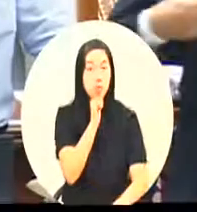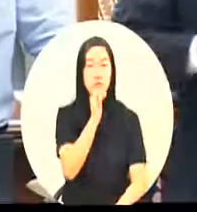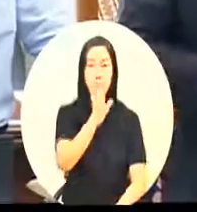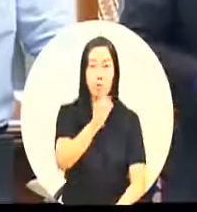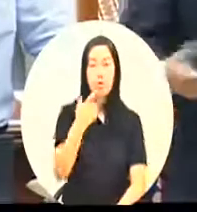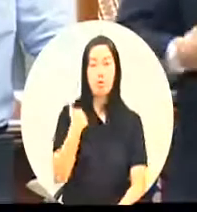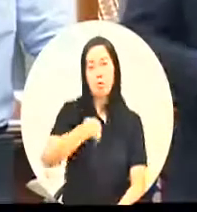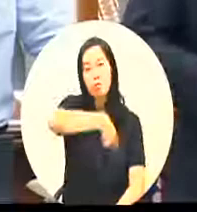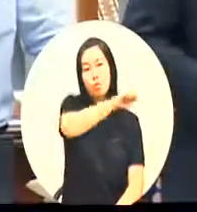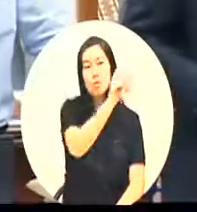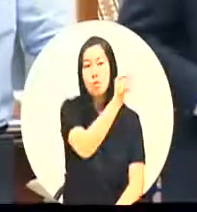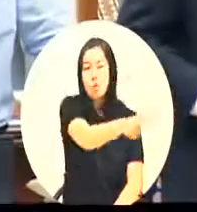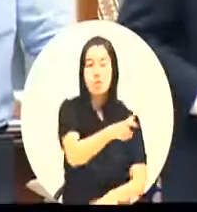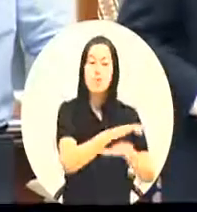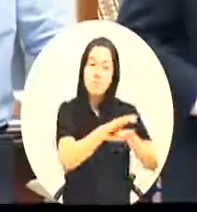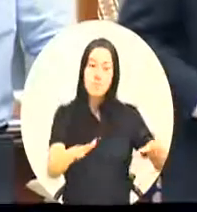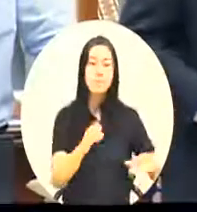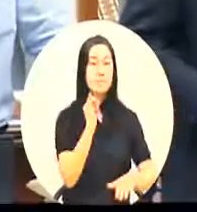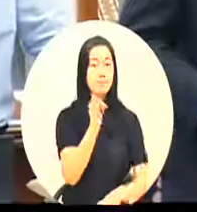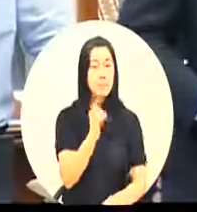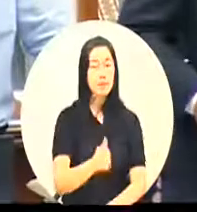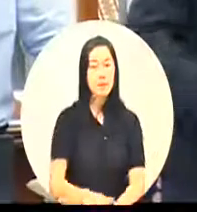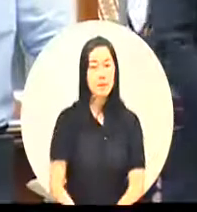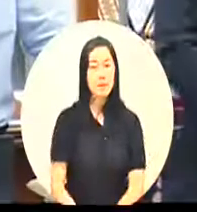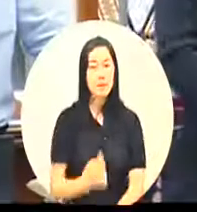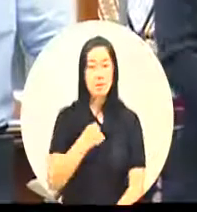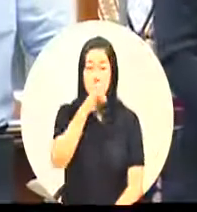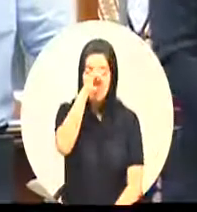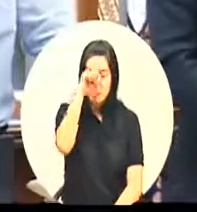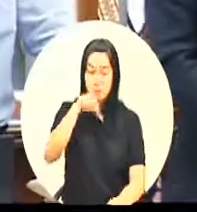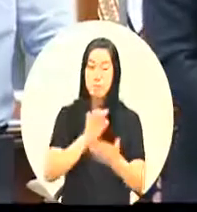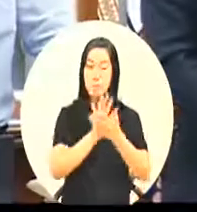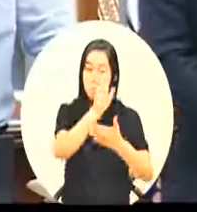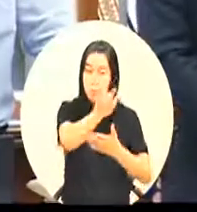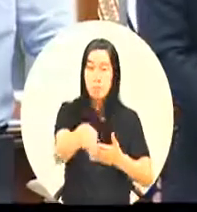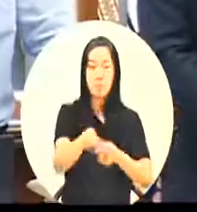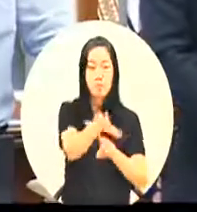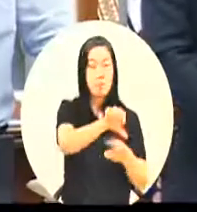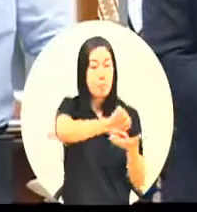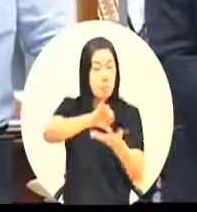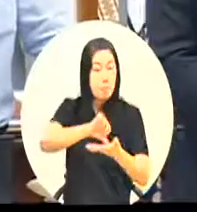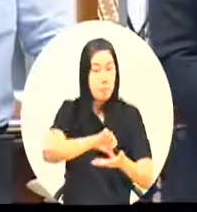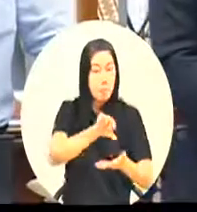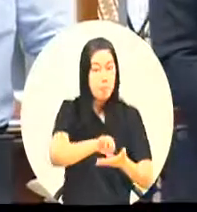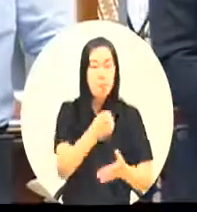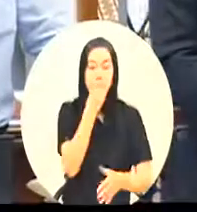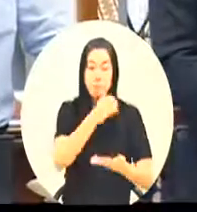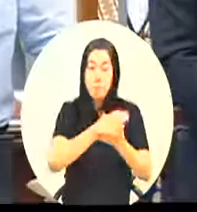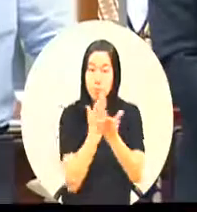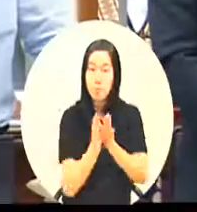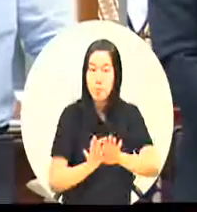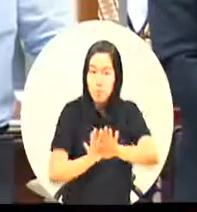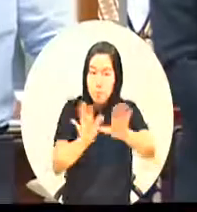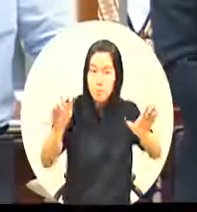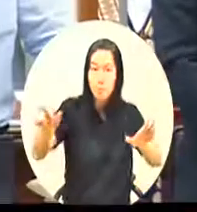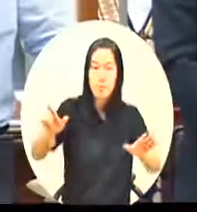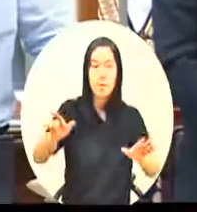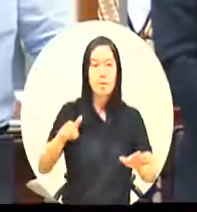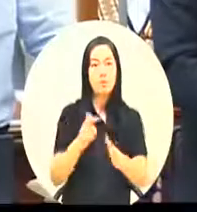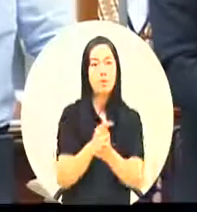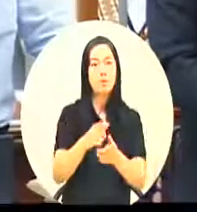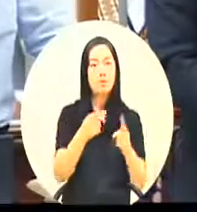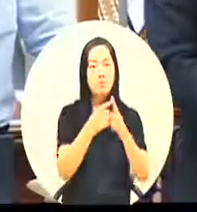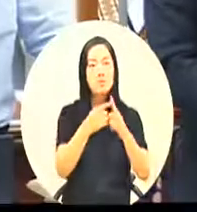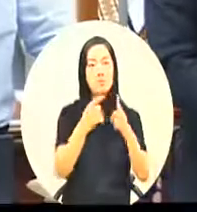我去买一个也是安全的啊，对的。我希望的未来的一个农业的一个食材的发展是应该是一个全民的教育